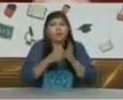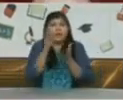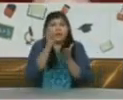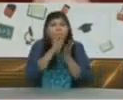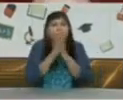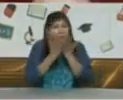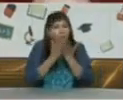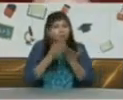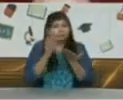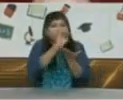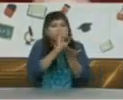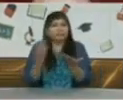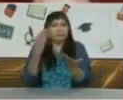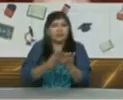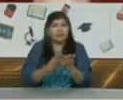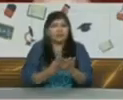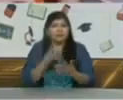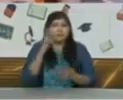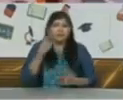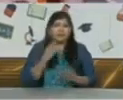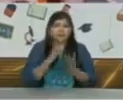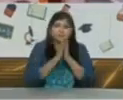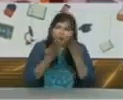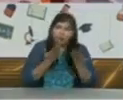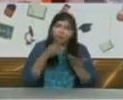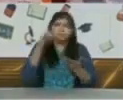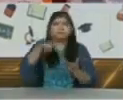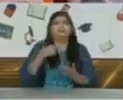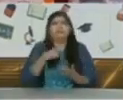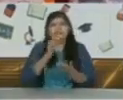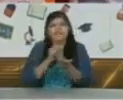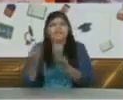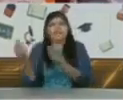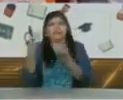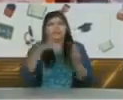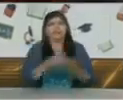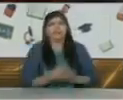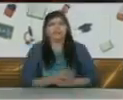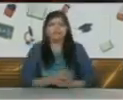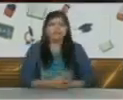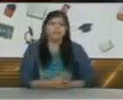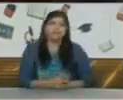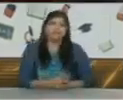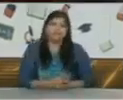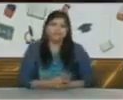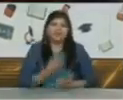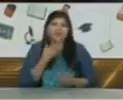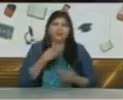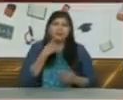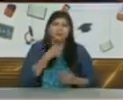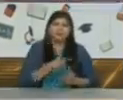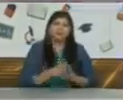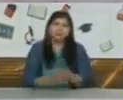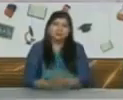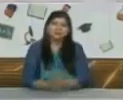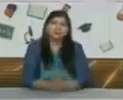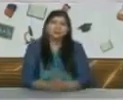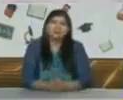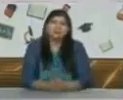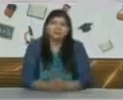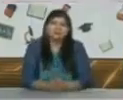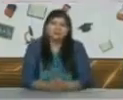लिखिए, लिखोगे ना? जी सर। वाह, शाबाश। थैंक यू सर।